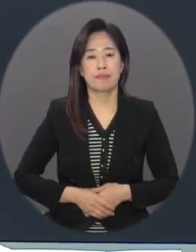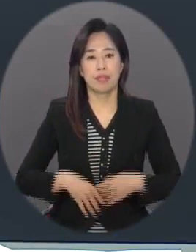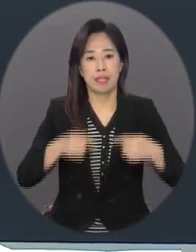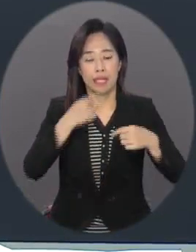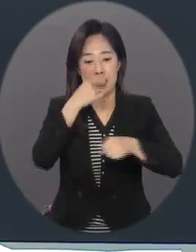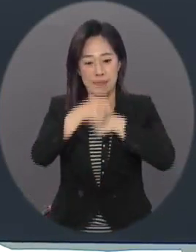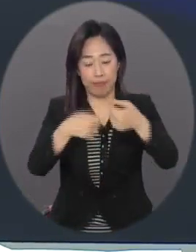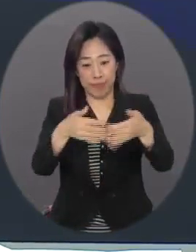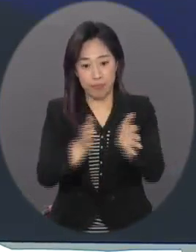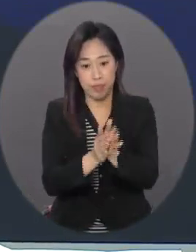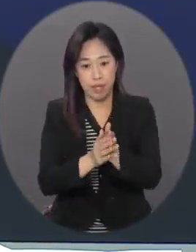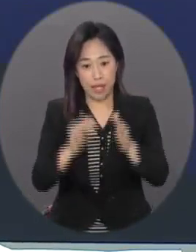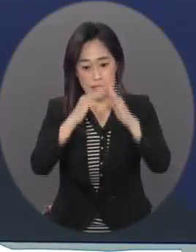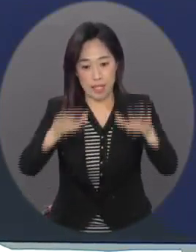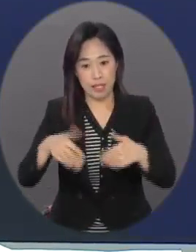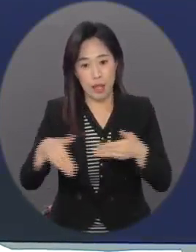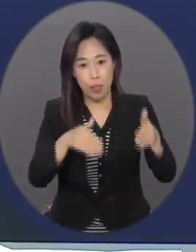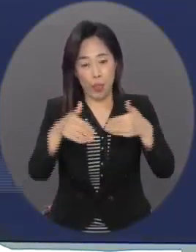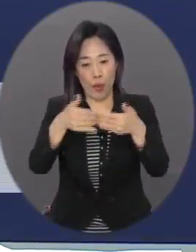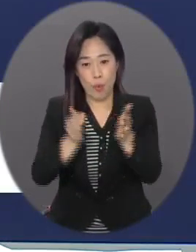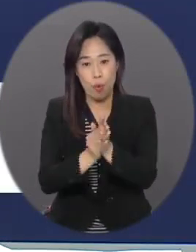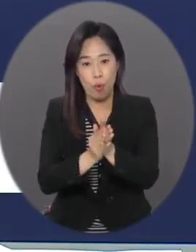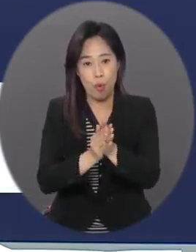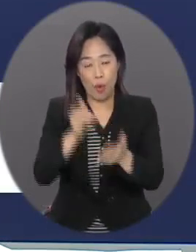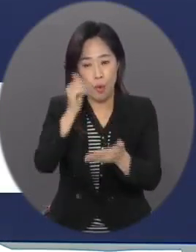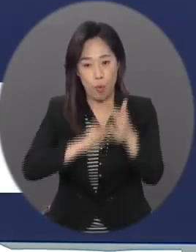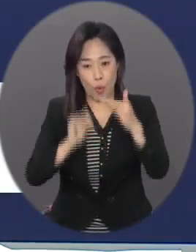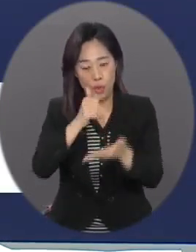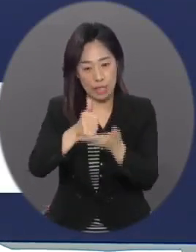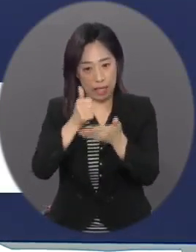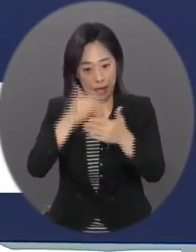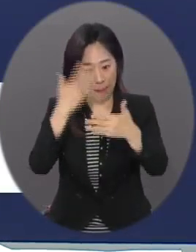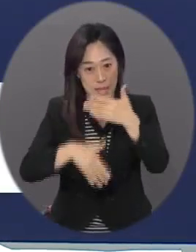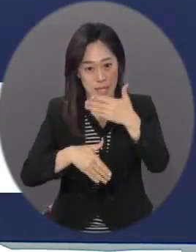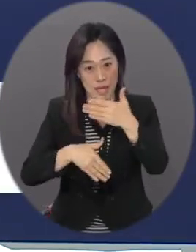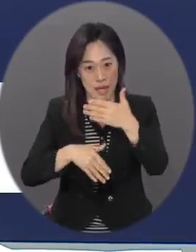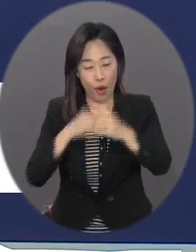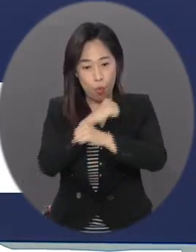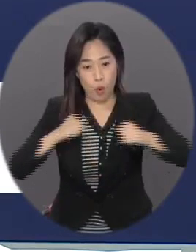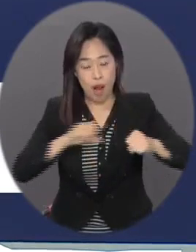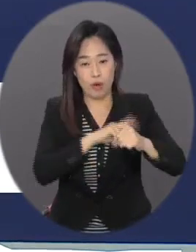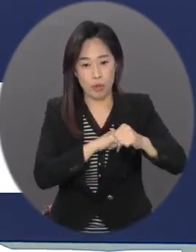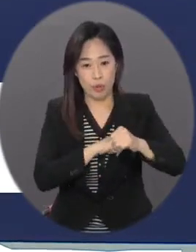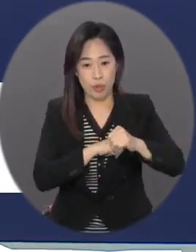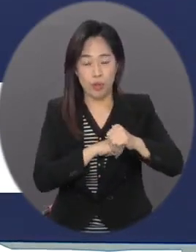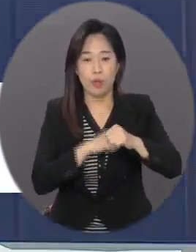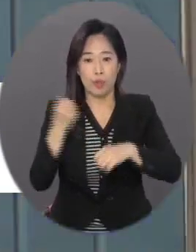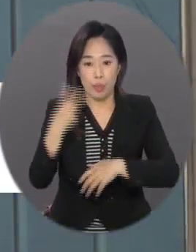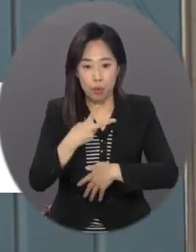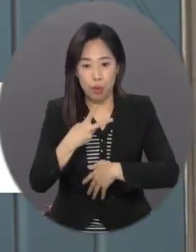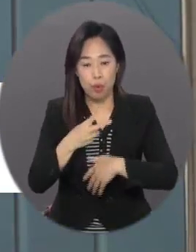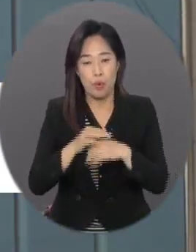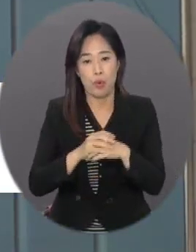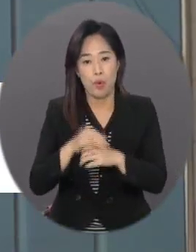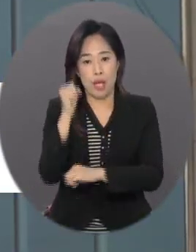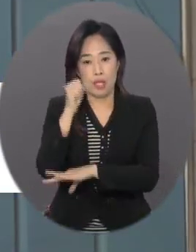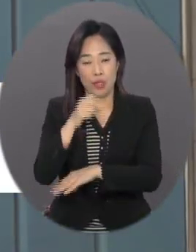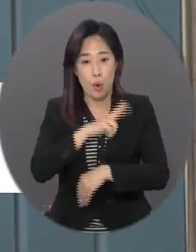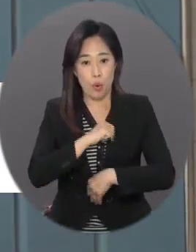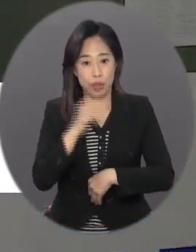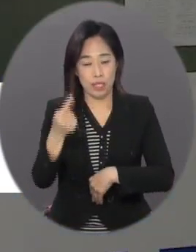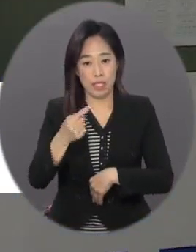더불어 민주당 전남도당 이 공천 배제 된 광역의원 9명과 기초의원 예비후보 21명의